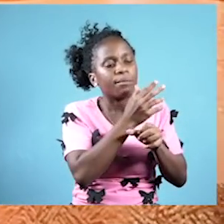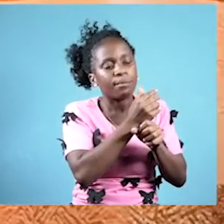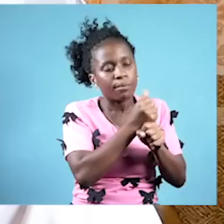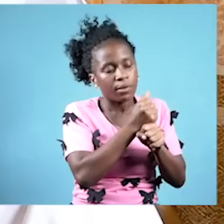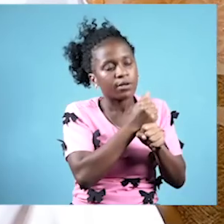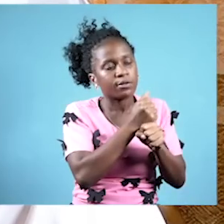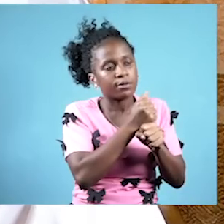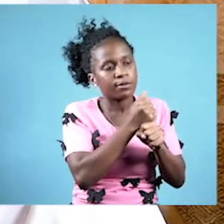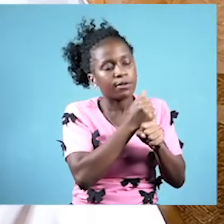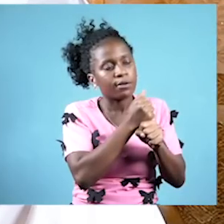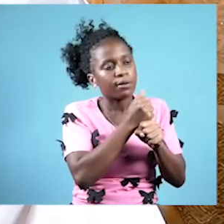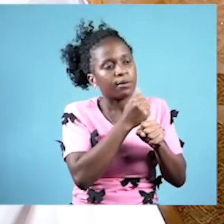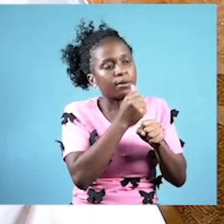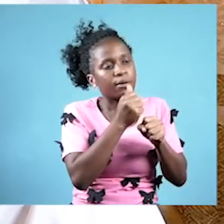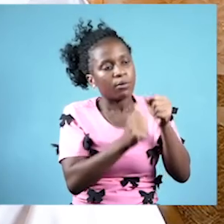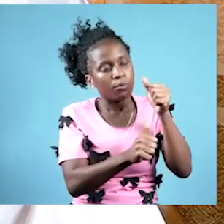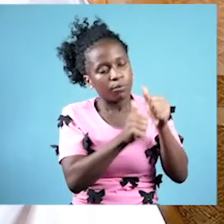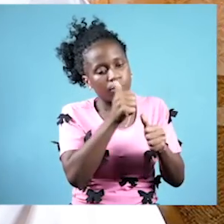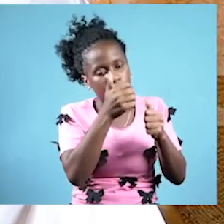tunakoelekea chama